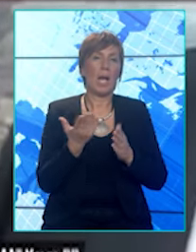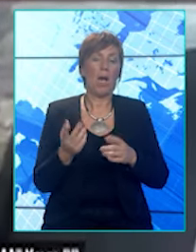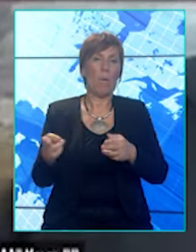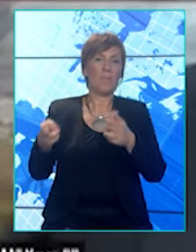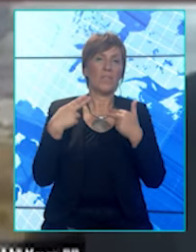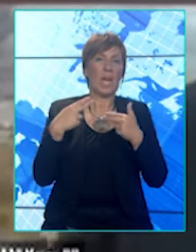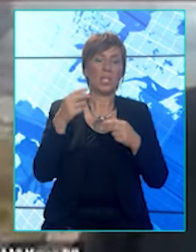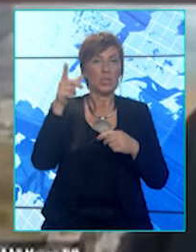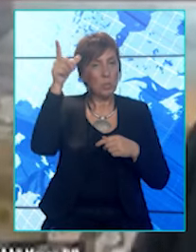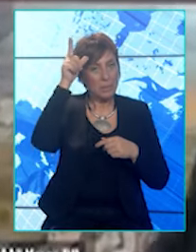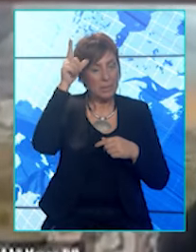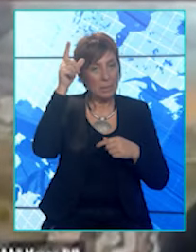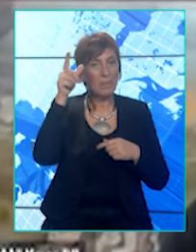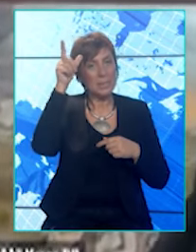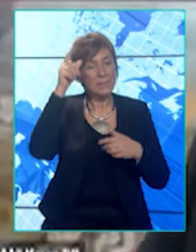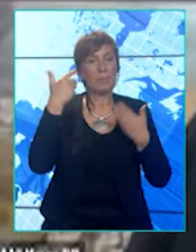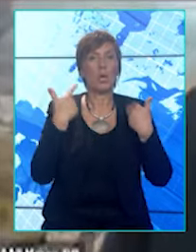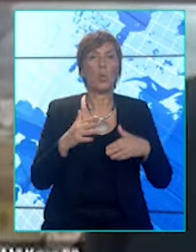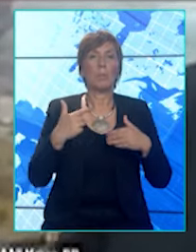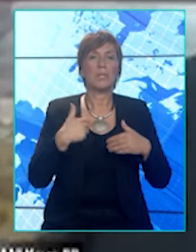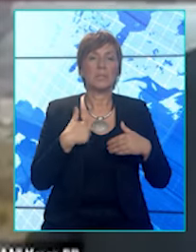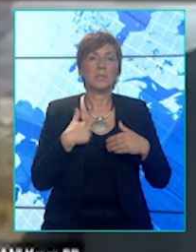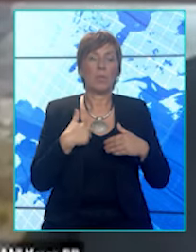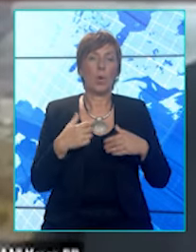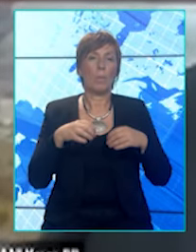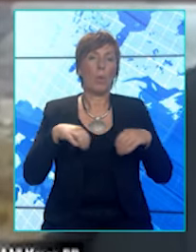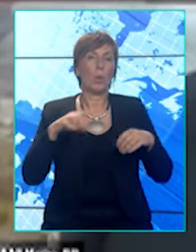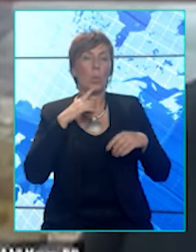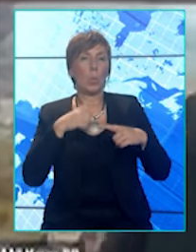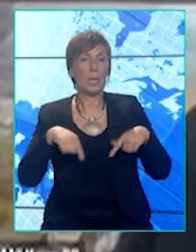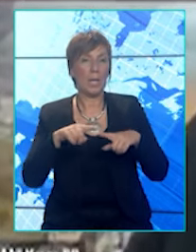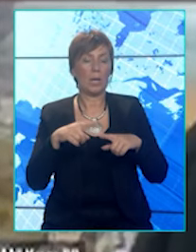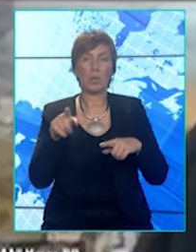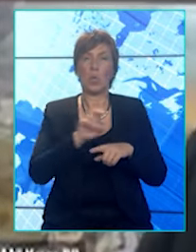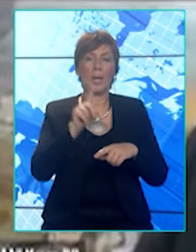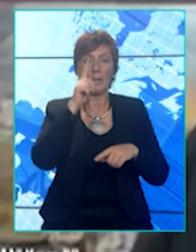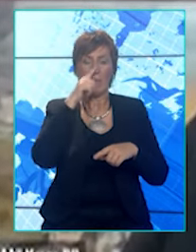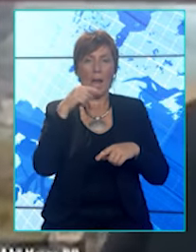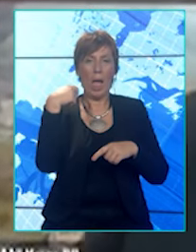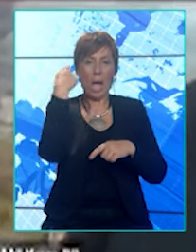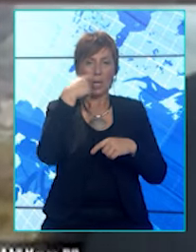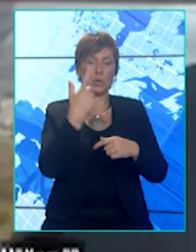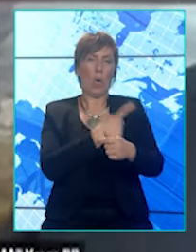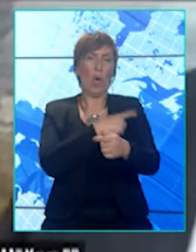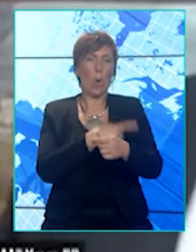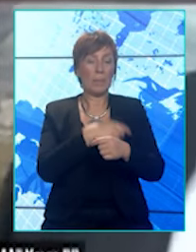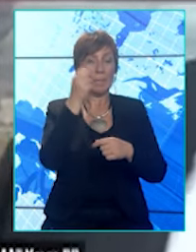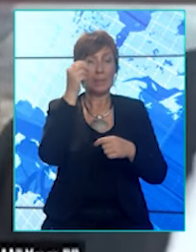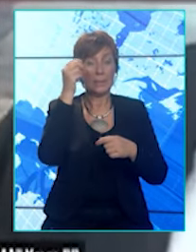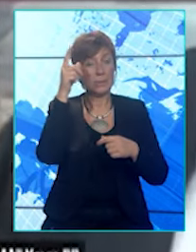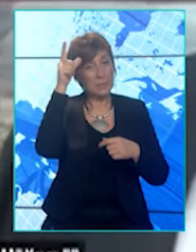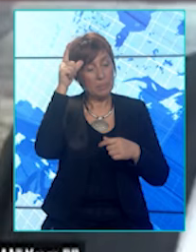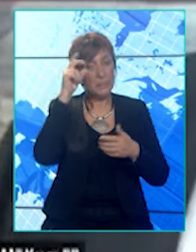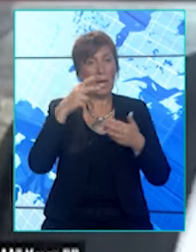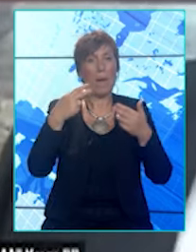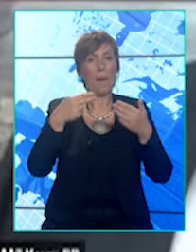bumerang vraćaju Srbiji i da Srbija gubi svoje poluge u regiji. Naravno, to ne treba da nas lažno ohrabri. Srpska politika i dalje vrlo